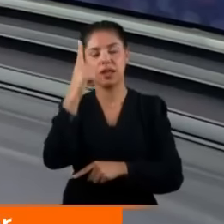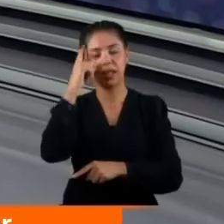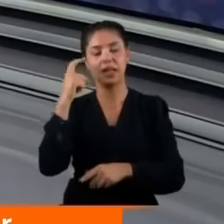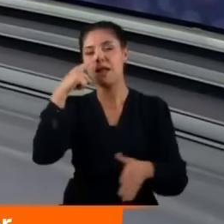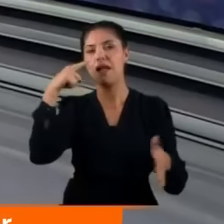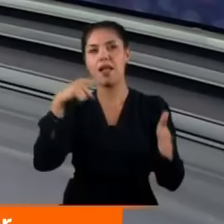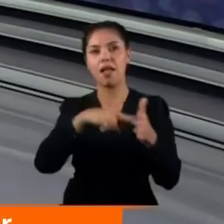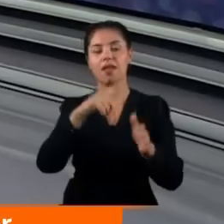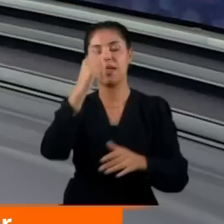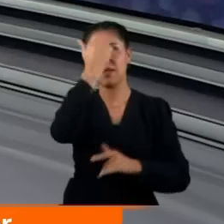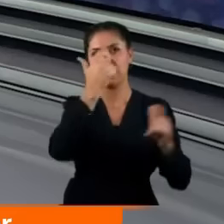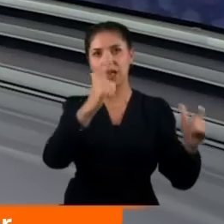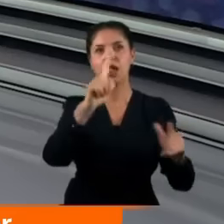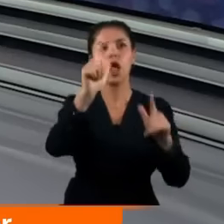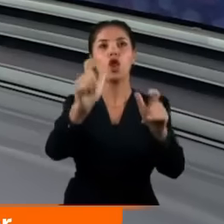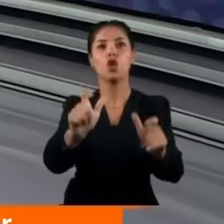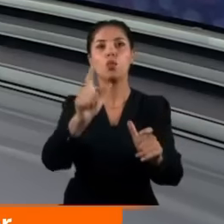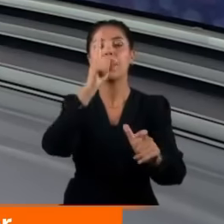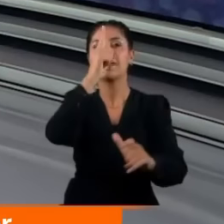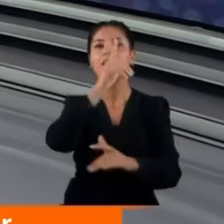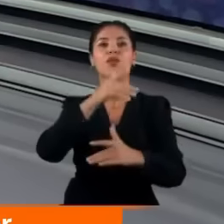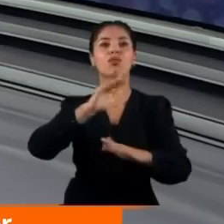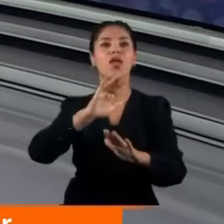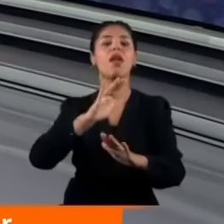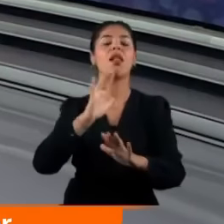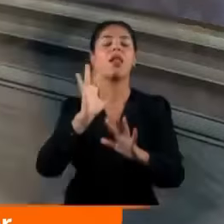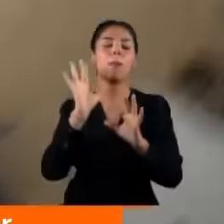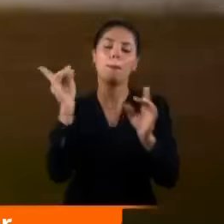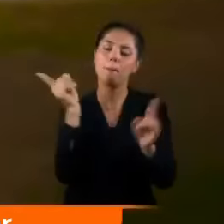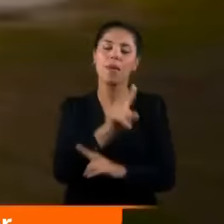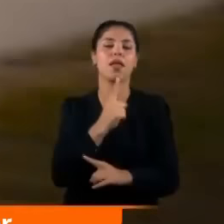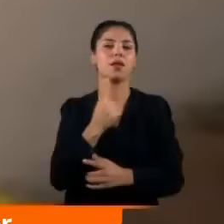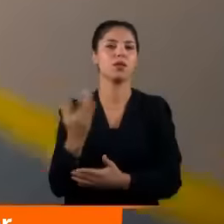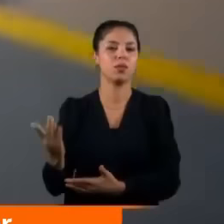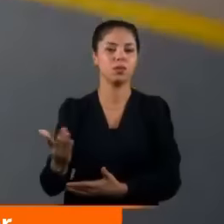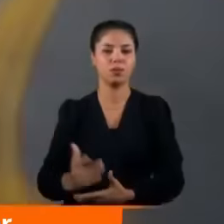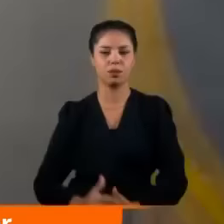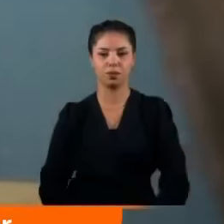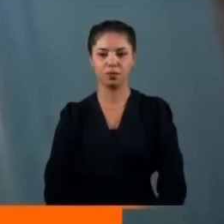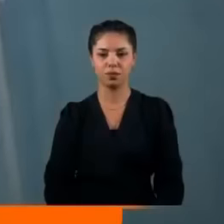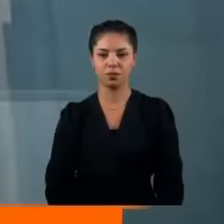hedefinin Gazze ve Lübnan'a sınırlı olmadığını da bir kez daha vurguladı.